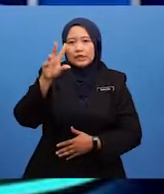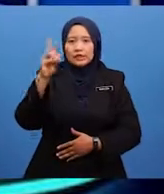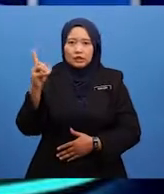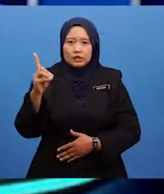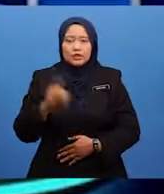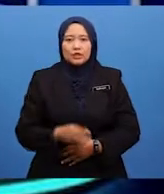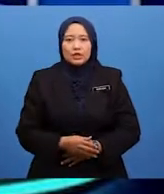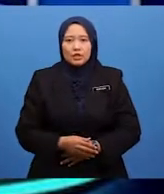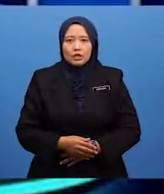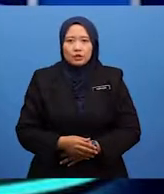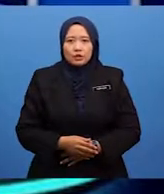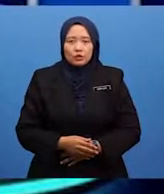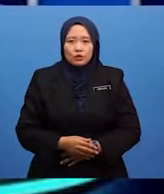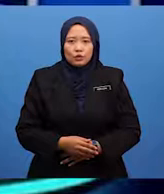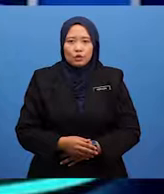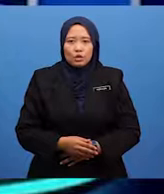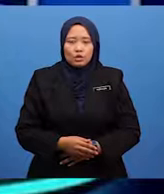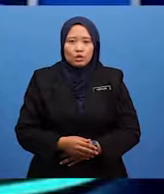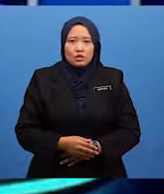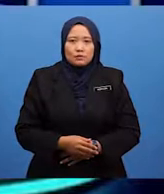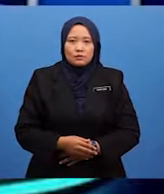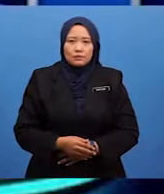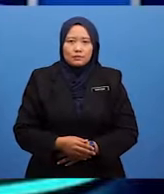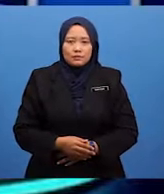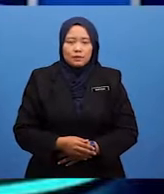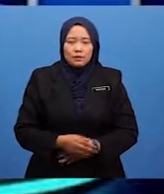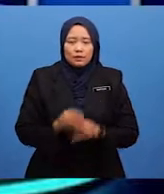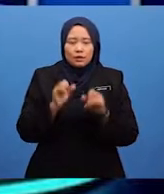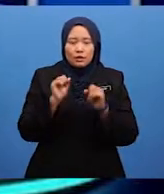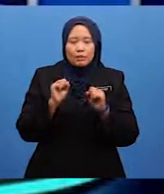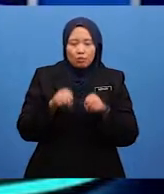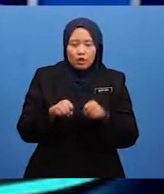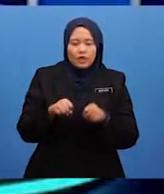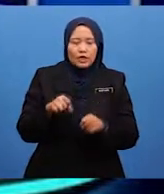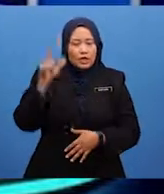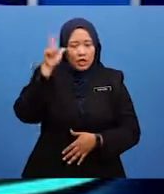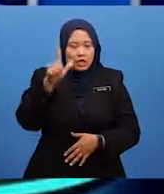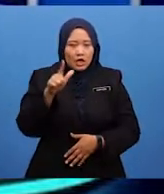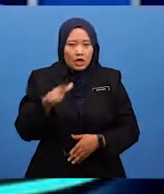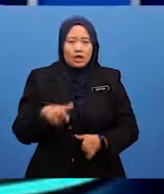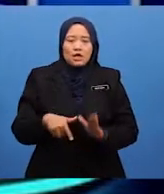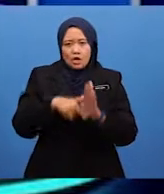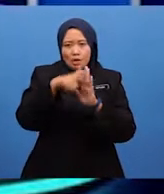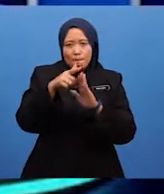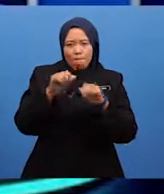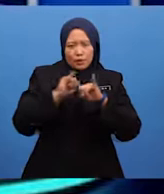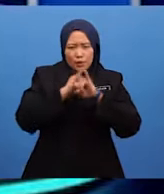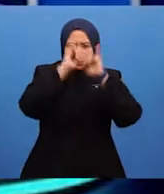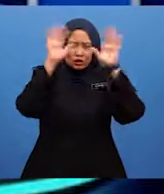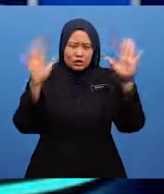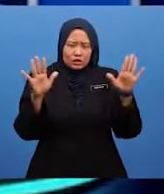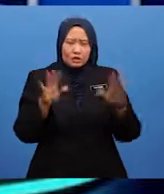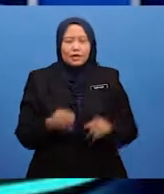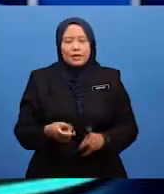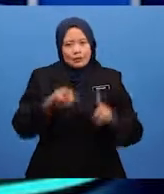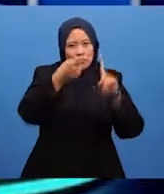lukisan ke ini kita dapat menggambarkan kisah itu dia lebih jelas menarik itu dimensi lemparan jejak MNC sebab